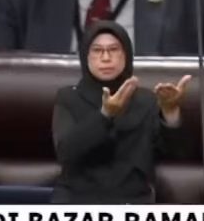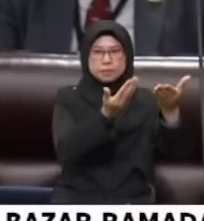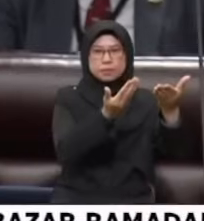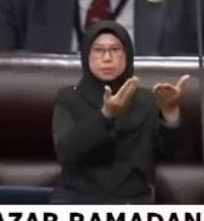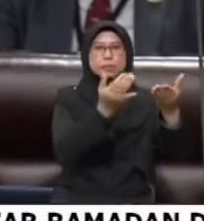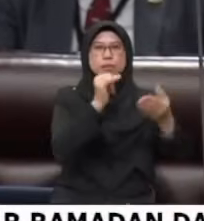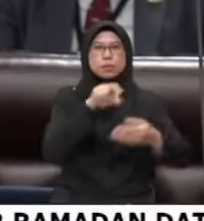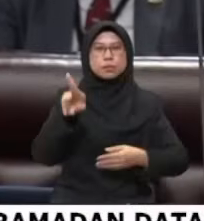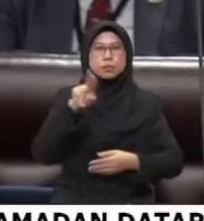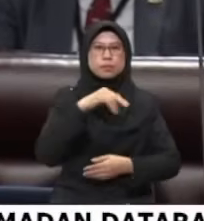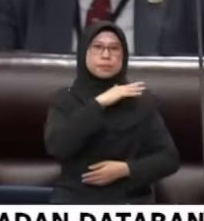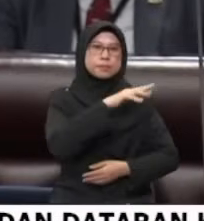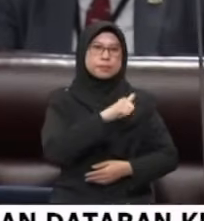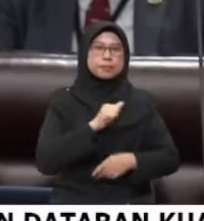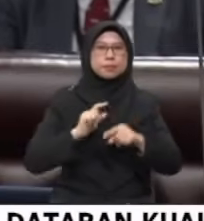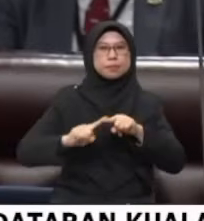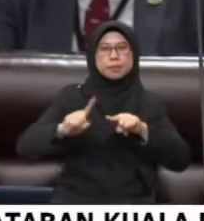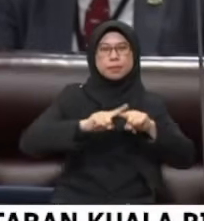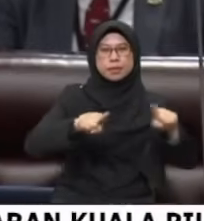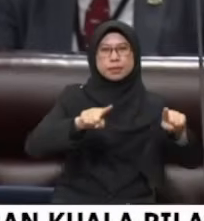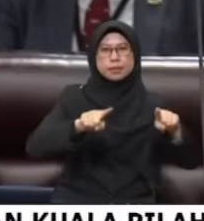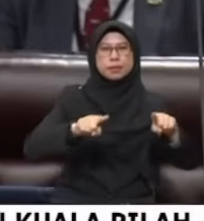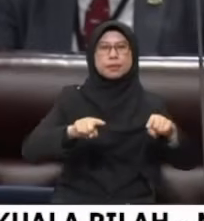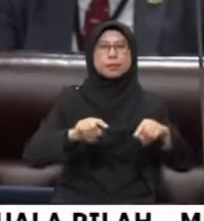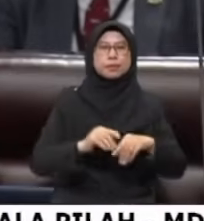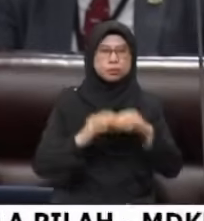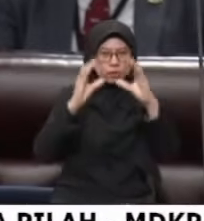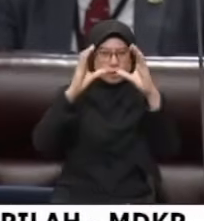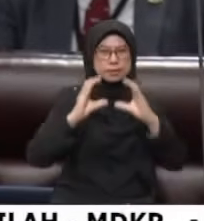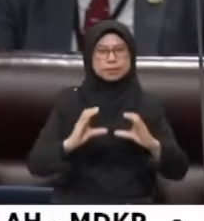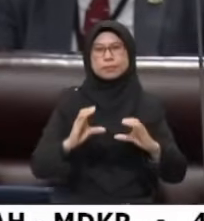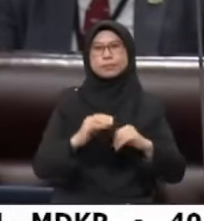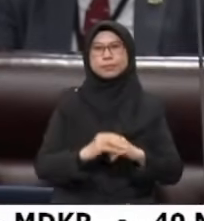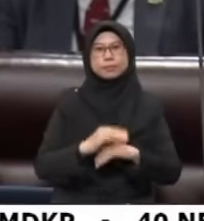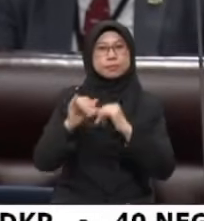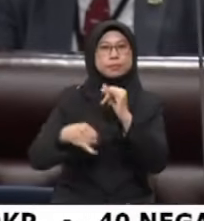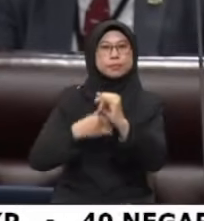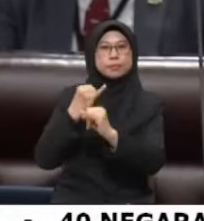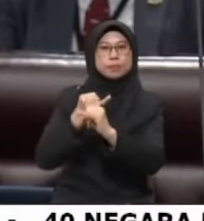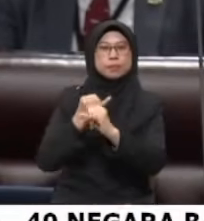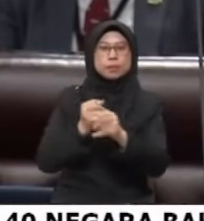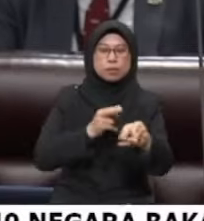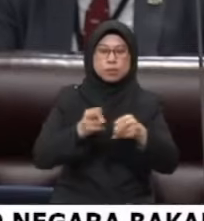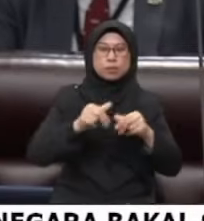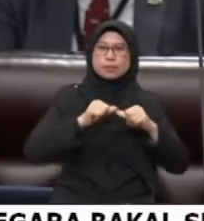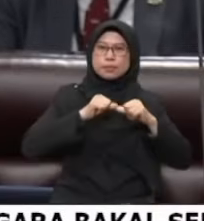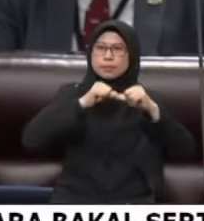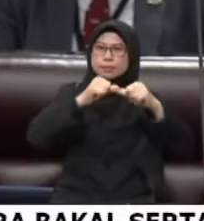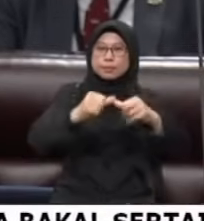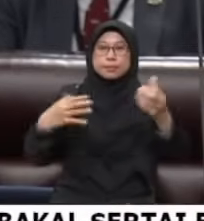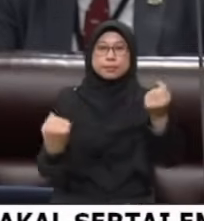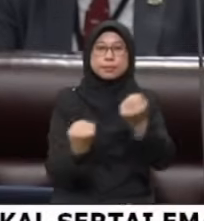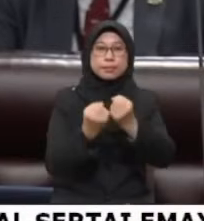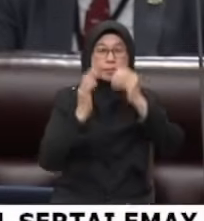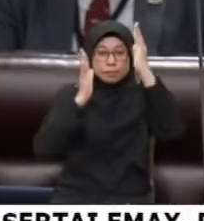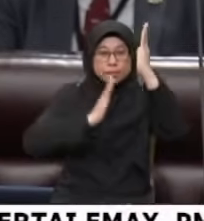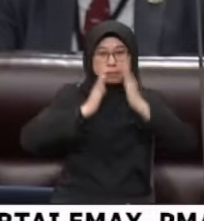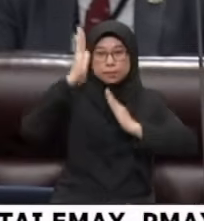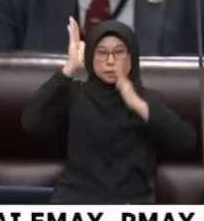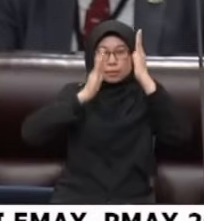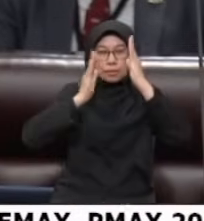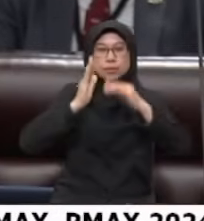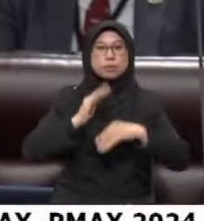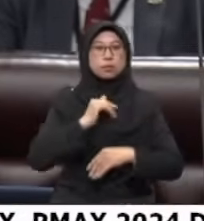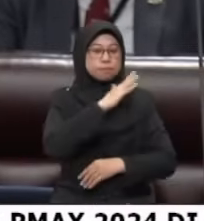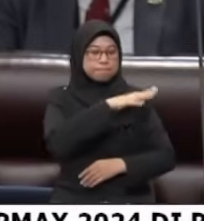platform pelbagai platform antarabangsa usaha-usaha berterusan serta sokongan Malaysia terhadap